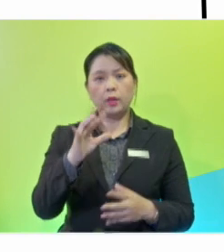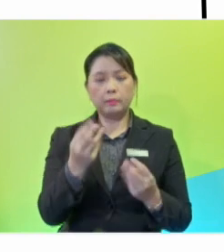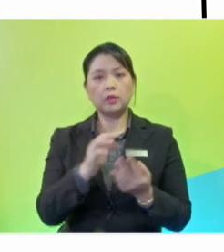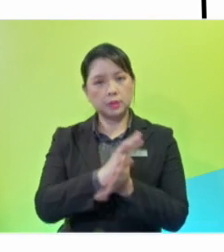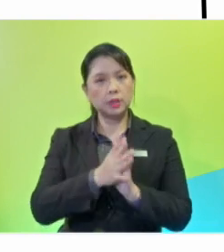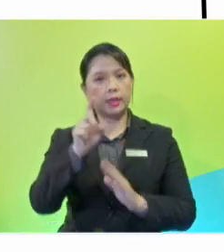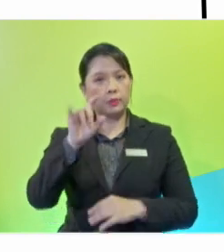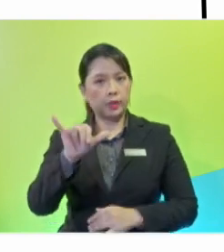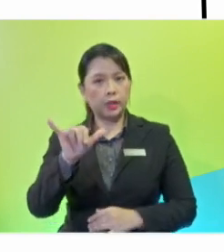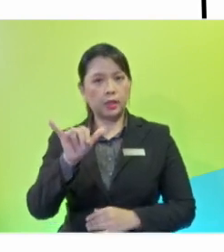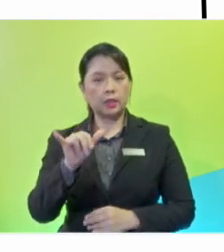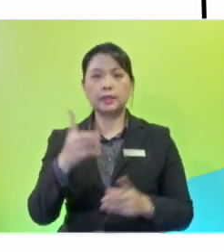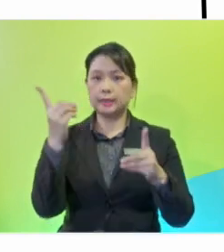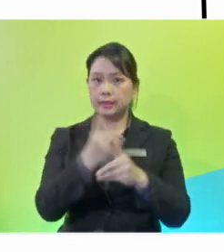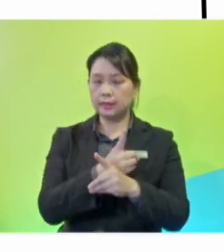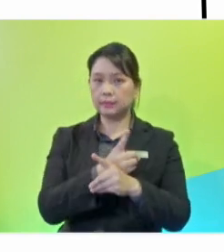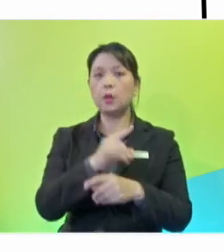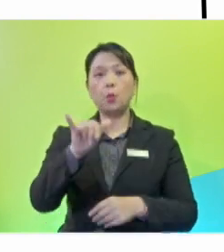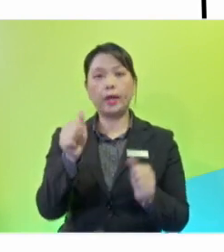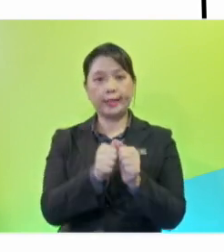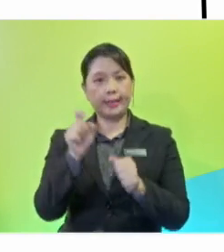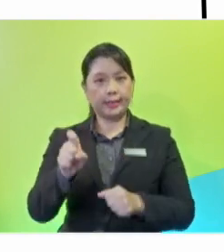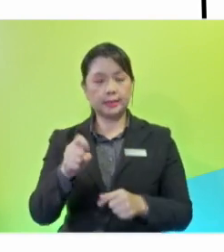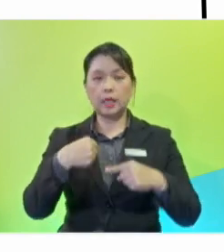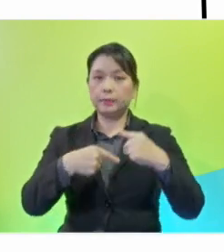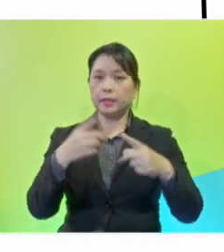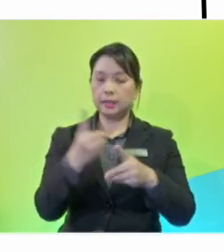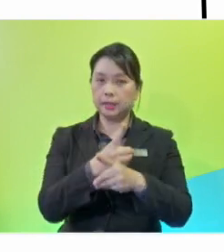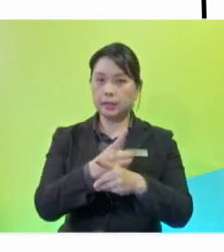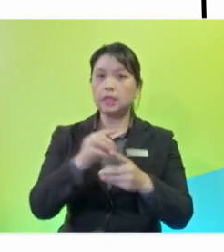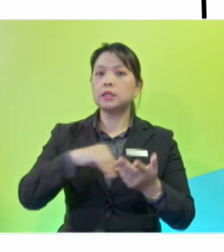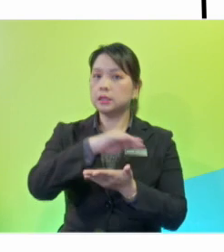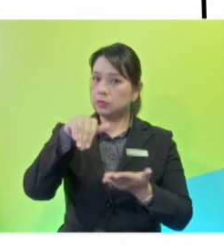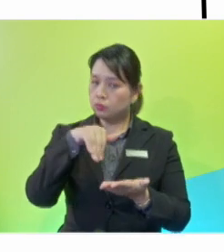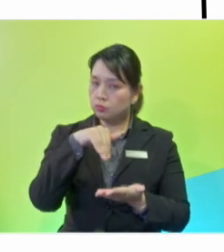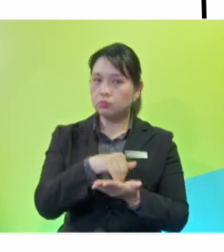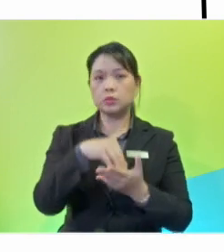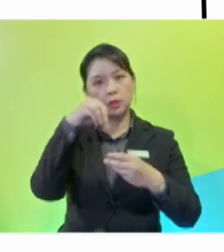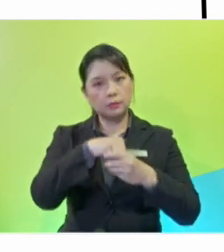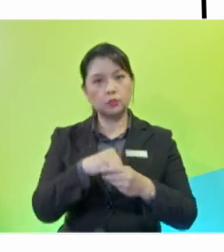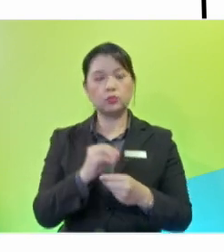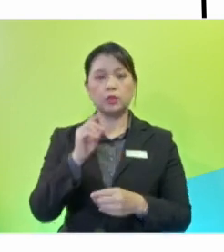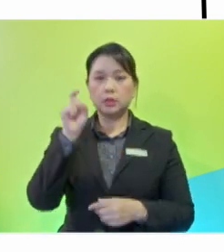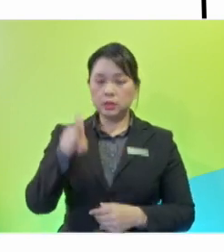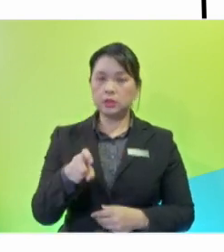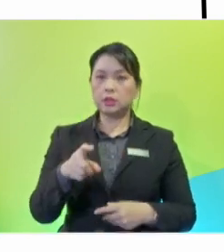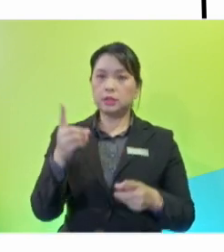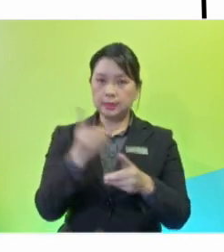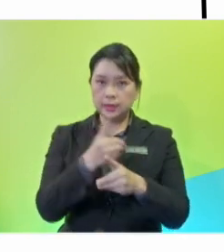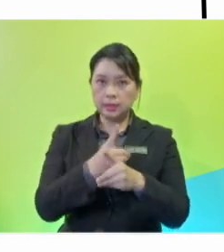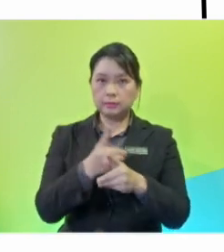x oke So bilang kita jaraknya X semua ungkapan kita perlu darahnya X maka dia akan jadi begini